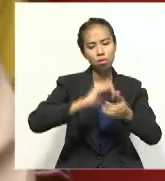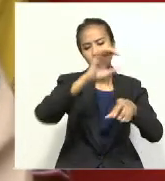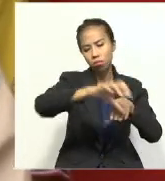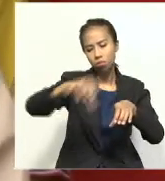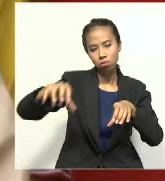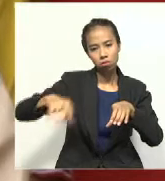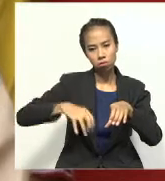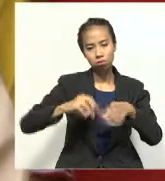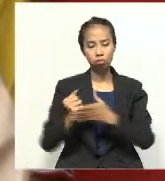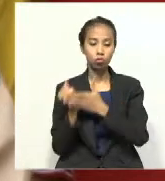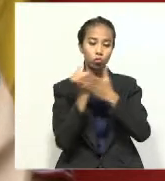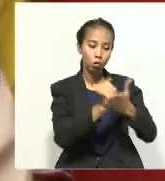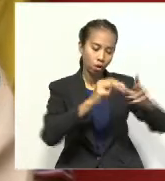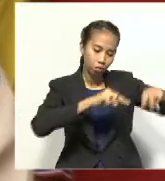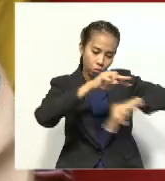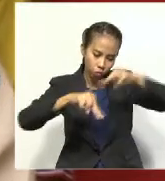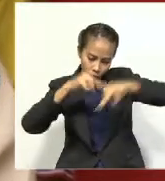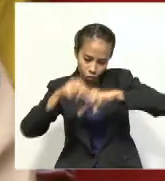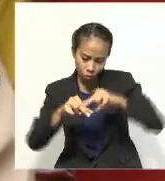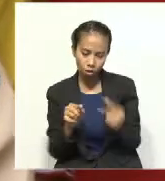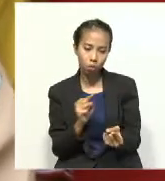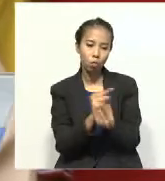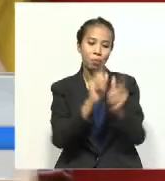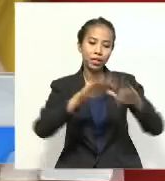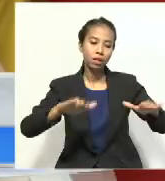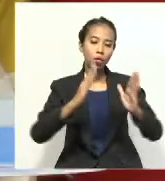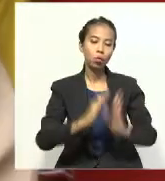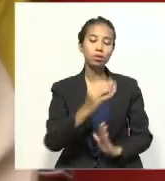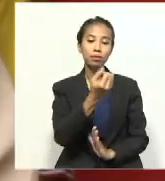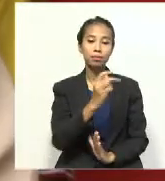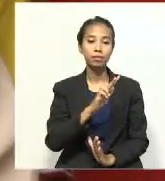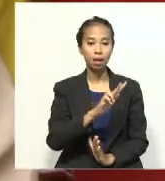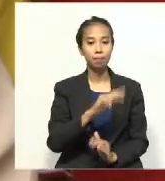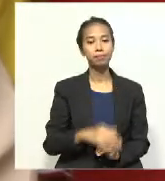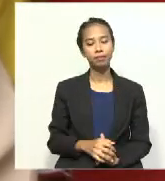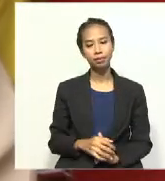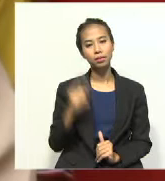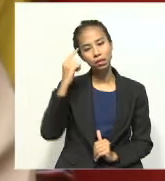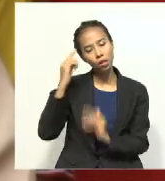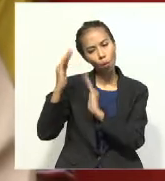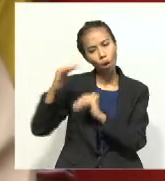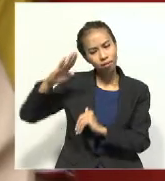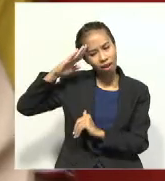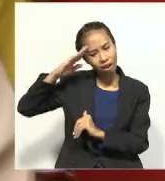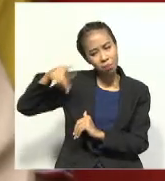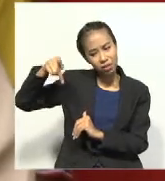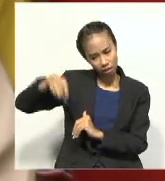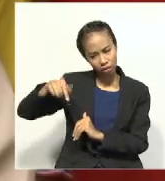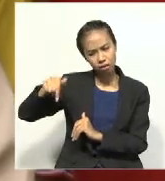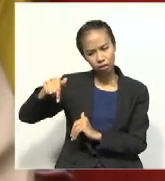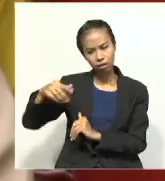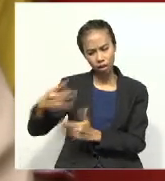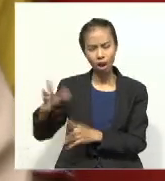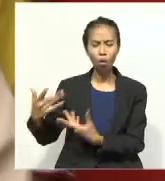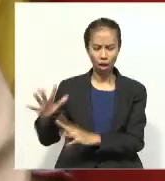ะในการที่จะหาให้เด็กให้เจอทั้ง13คน ความหวังก็อยู่ที่หน่วยซีลที่เขาจะลงปฏิบัติหน้าที่